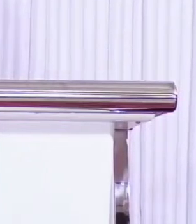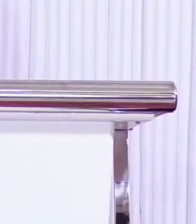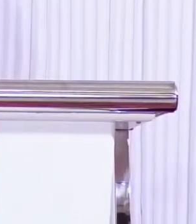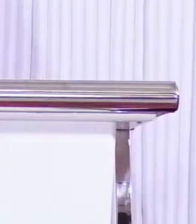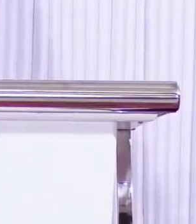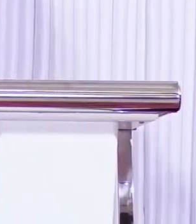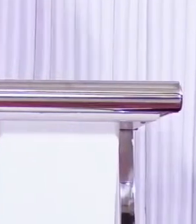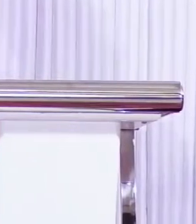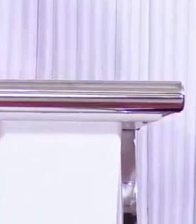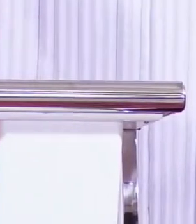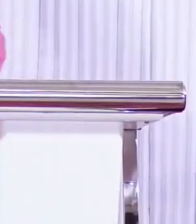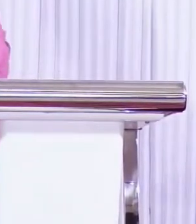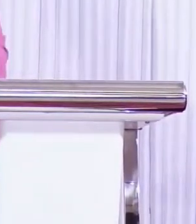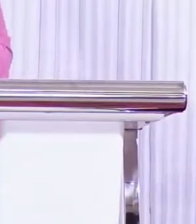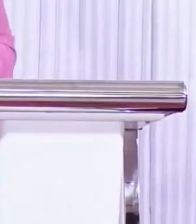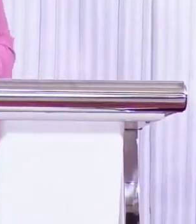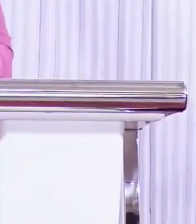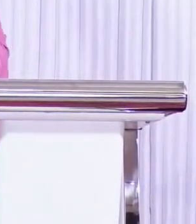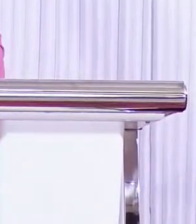We monene ma